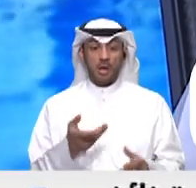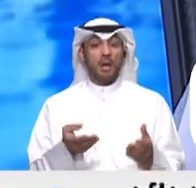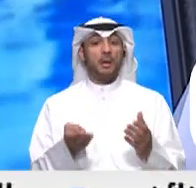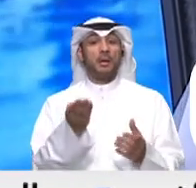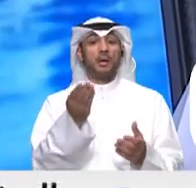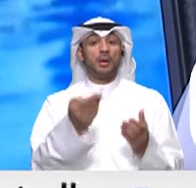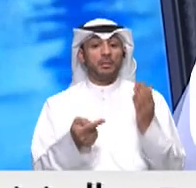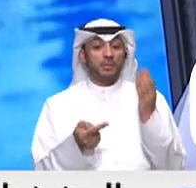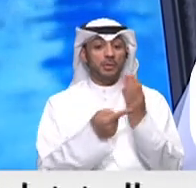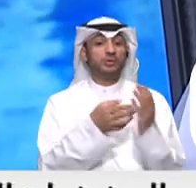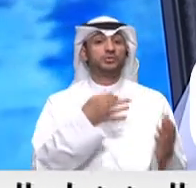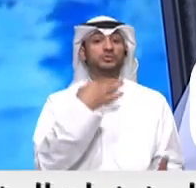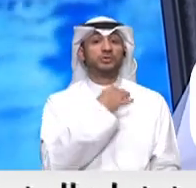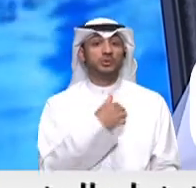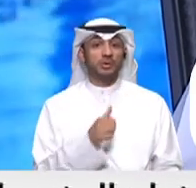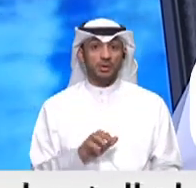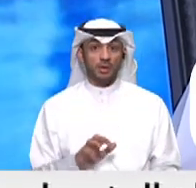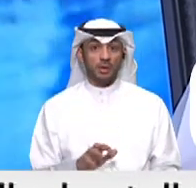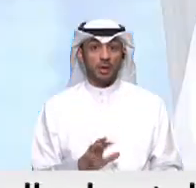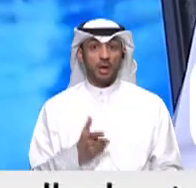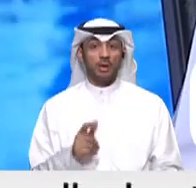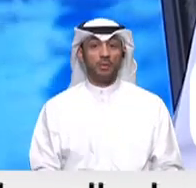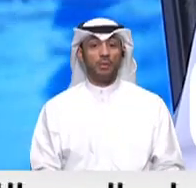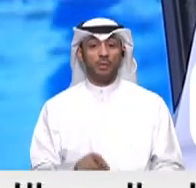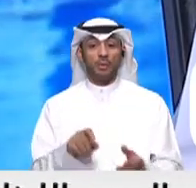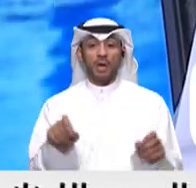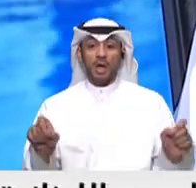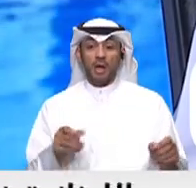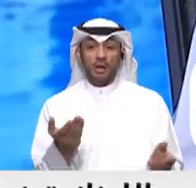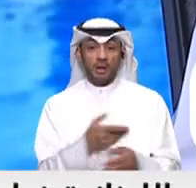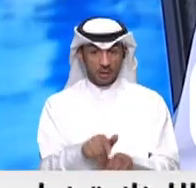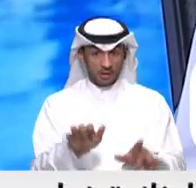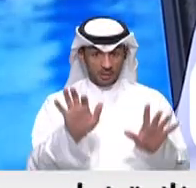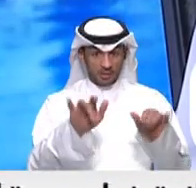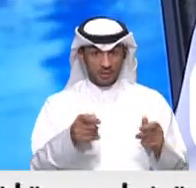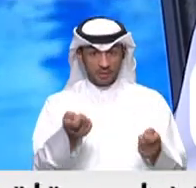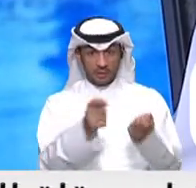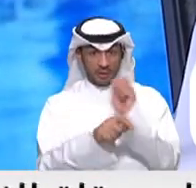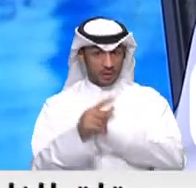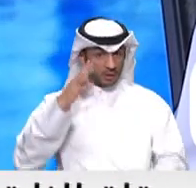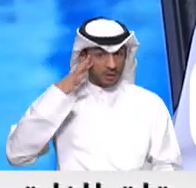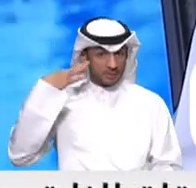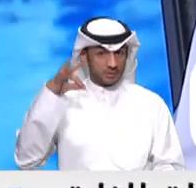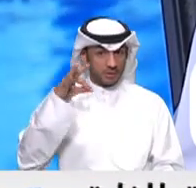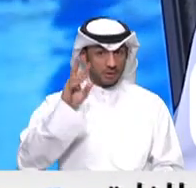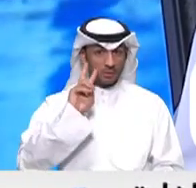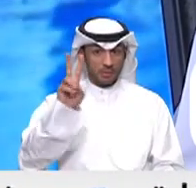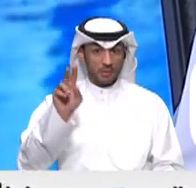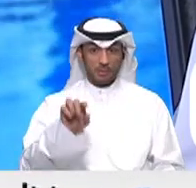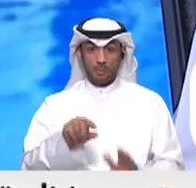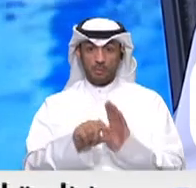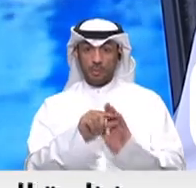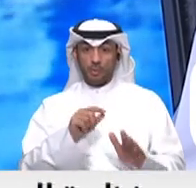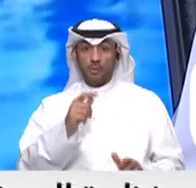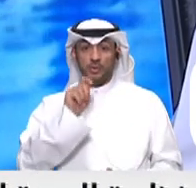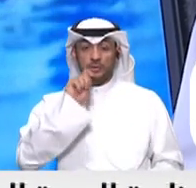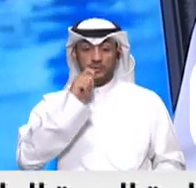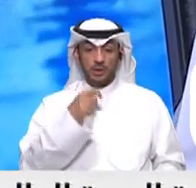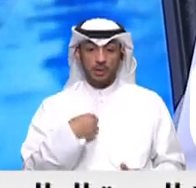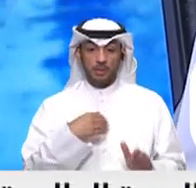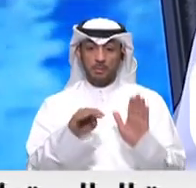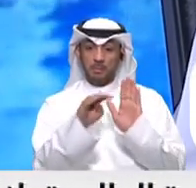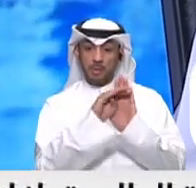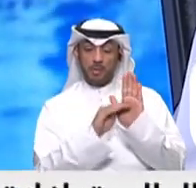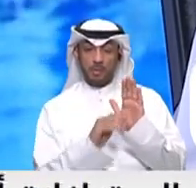جديده او يغير قيمه العقد او غيره ذكاء الصناعي في مجال امن المعلومات